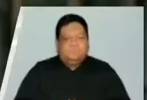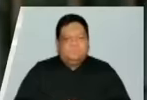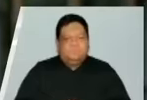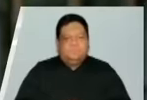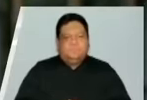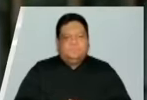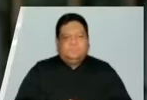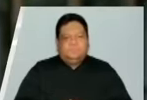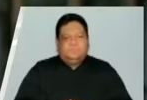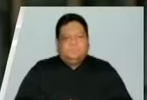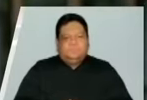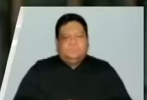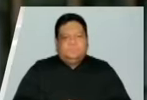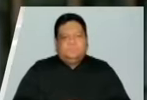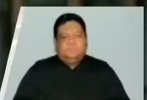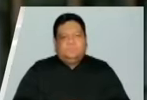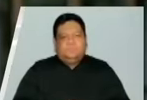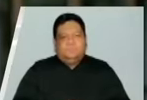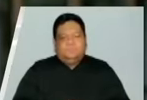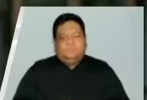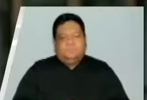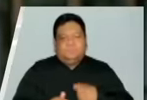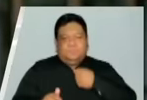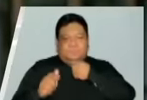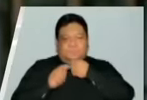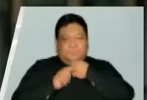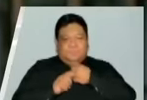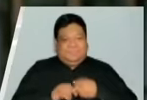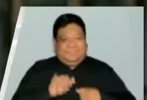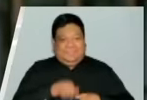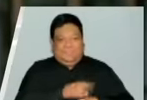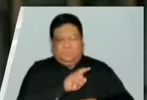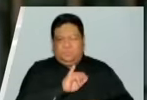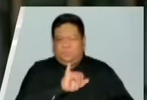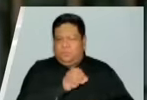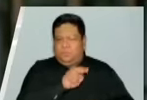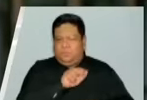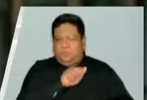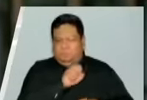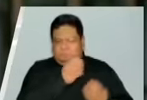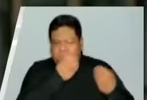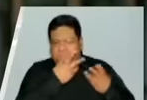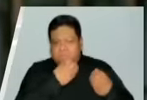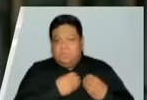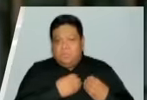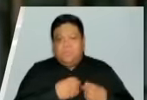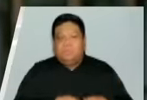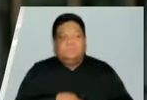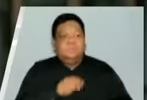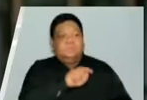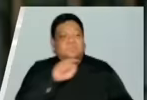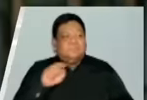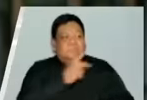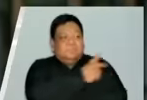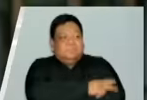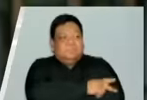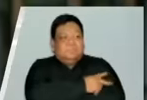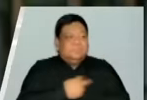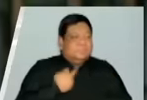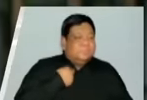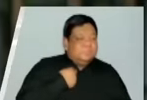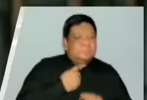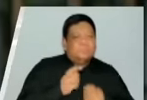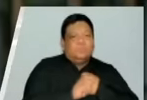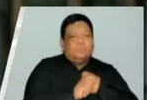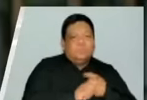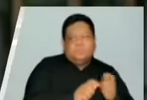Vicky, ayon kay Dr. Jonas Del Rosario, pansamantala munang inilikas yung mga apektadong pasyente doon sa mga ward na hindi naapektuhan